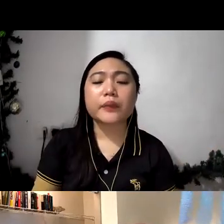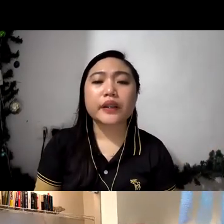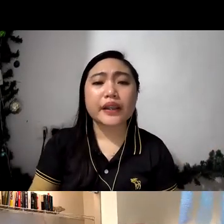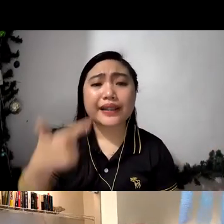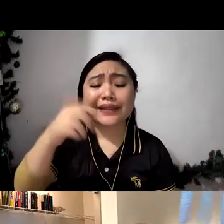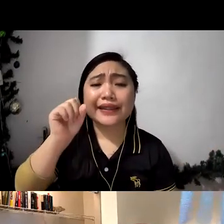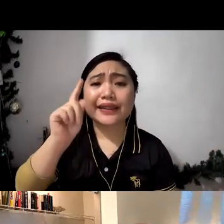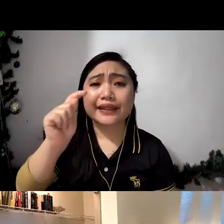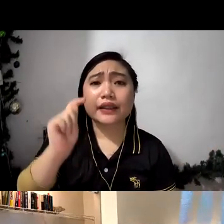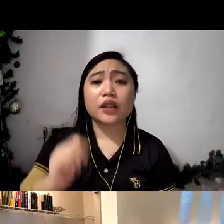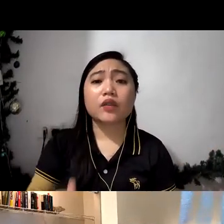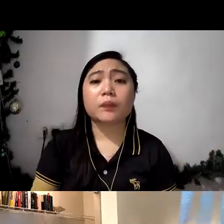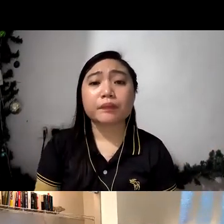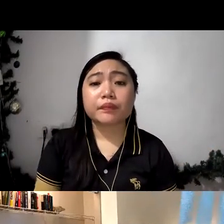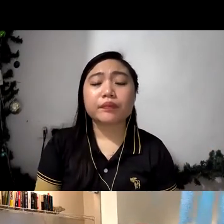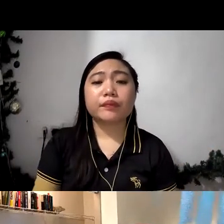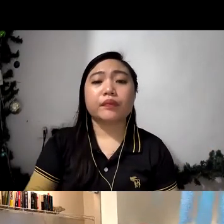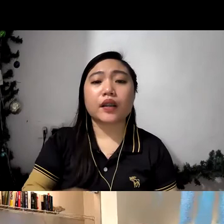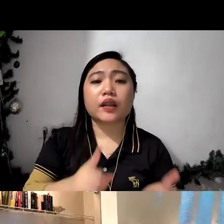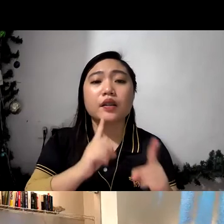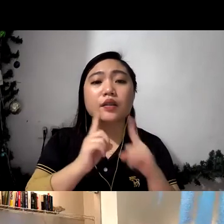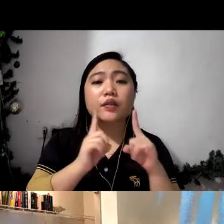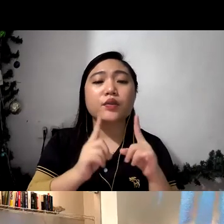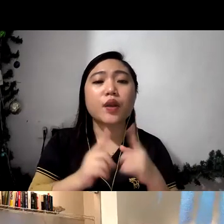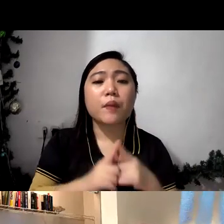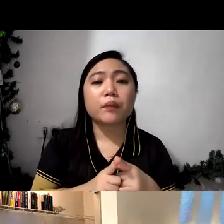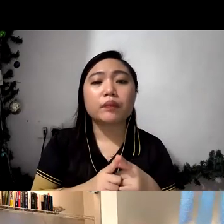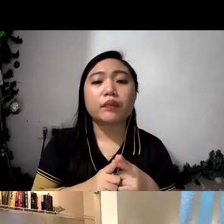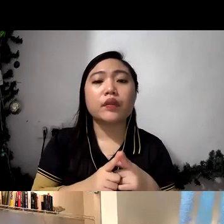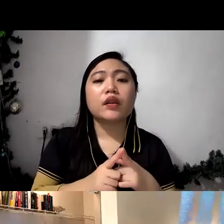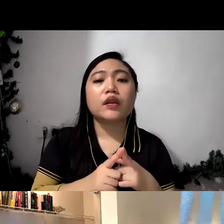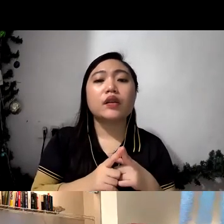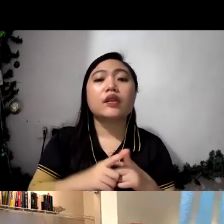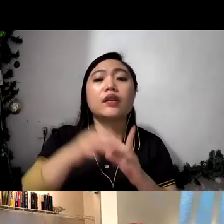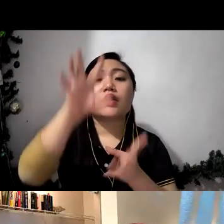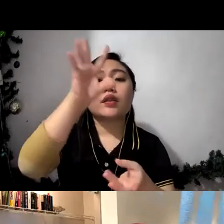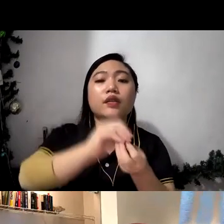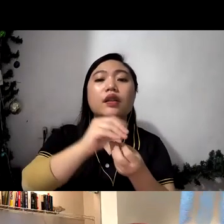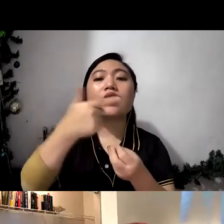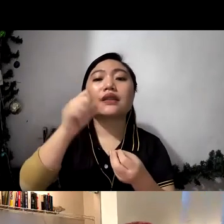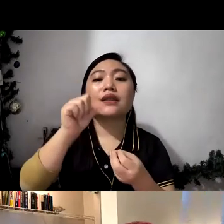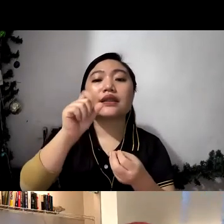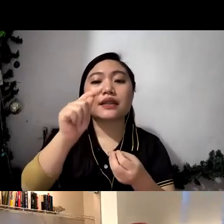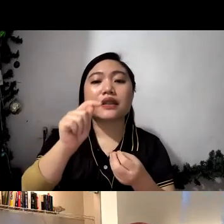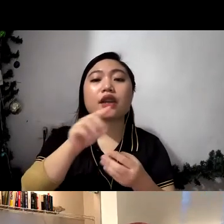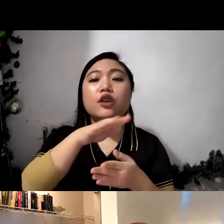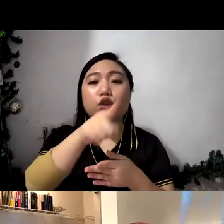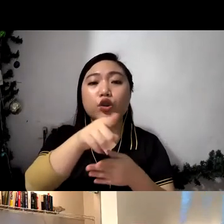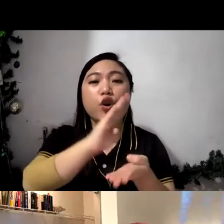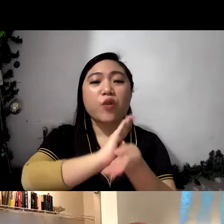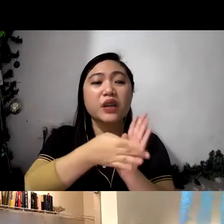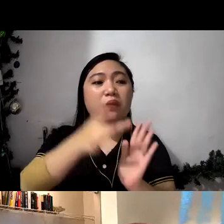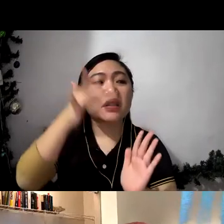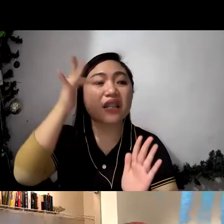no, sa GST, dapat ultimately yung magiging outcome ng inyong GST process, masensitize kayo, no, na